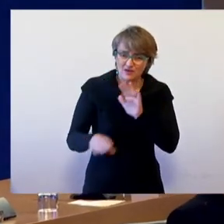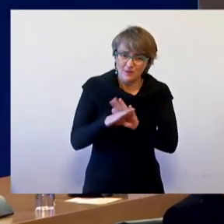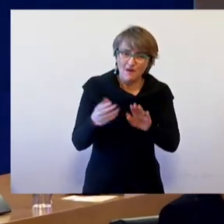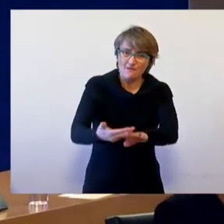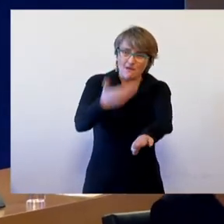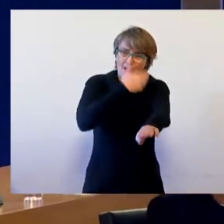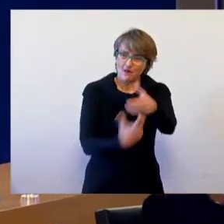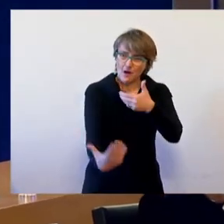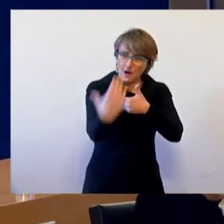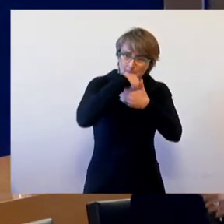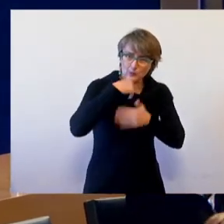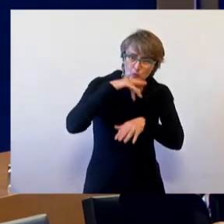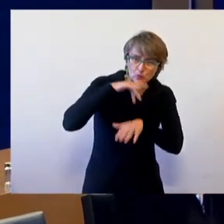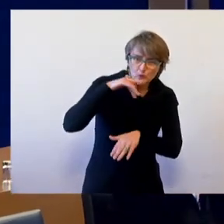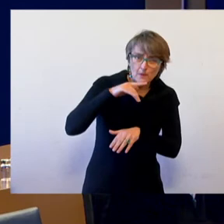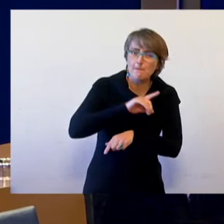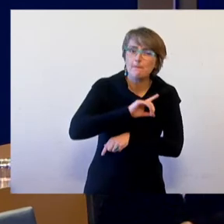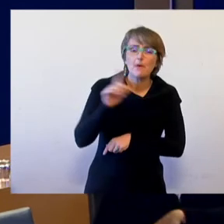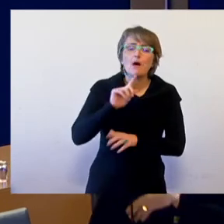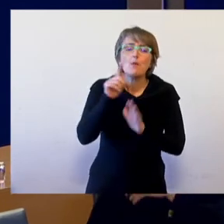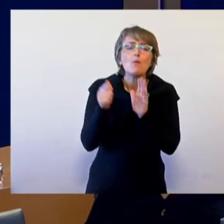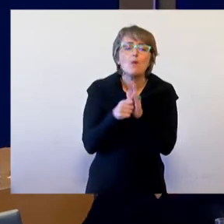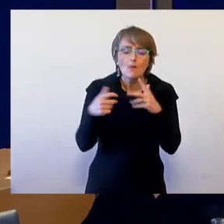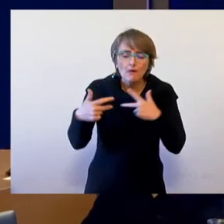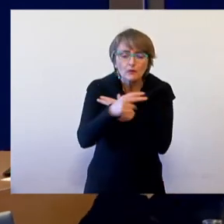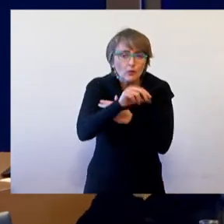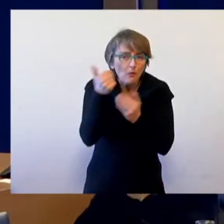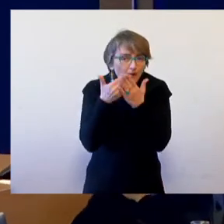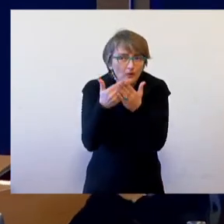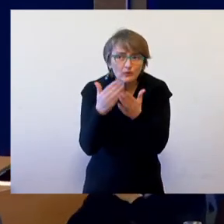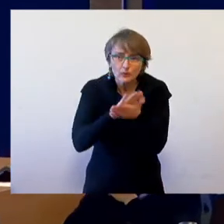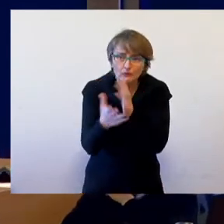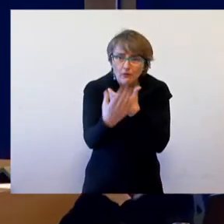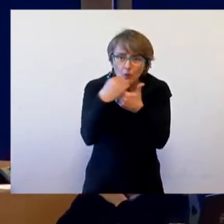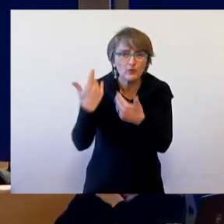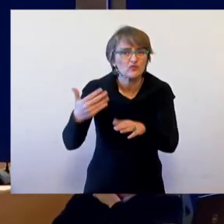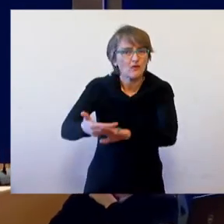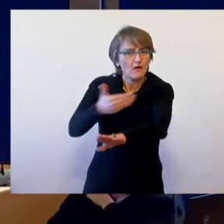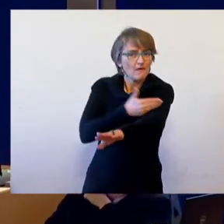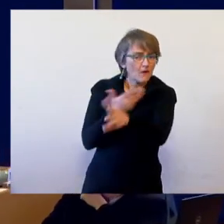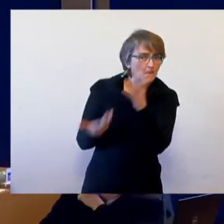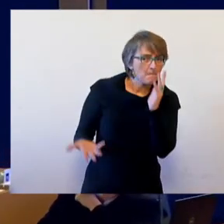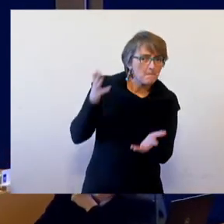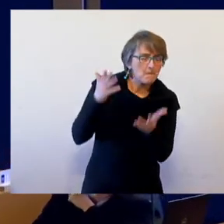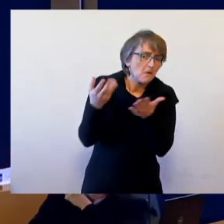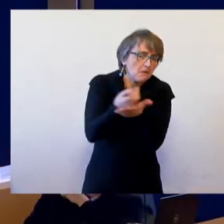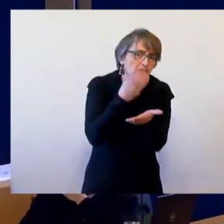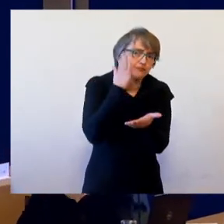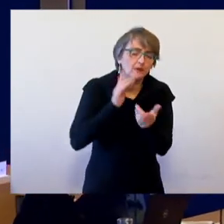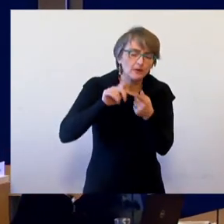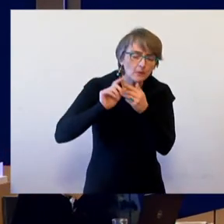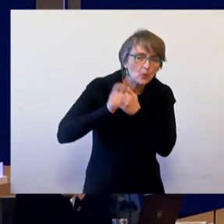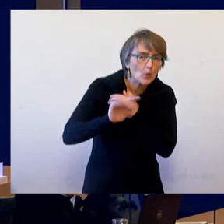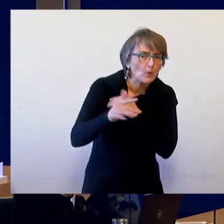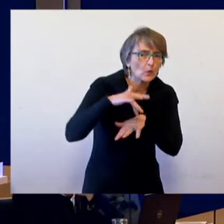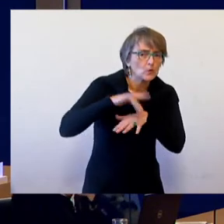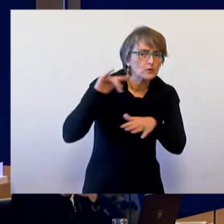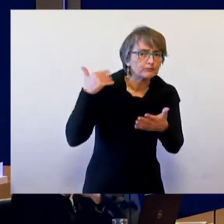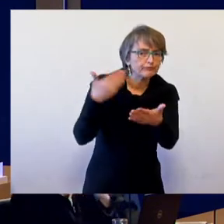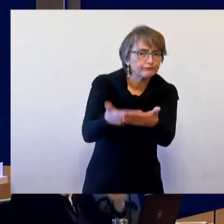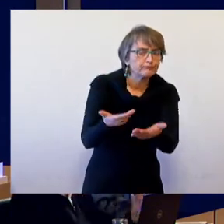des charges et pas seulement lors de la phase du coup d'étude? Voilà, c'était juste pour avoir des éléments sur le process. Merci.